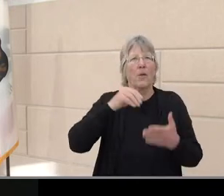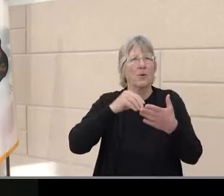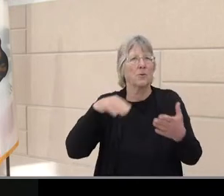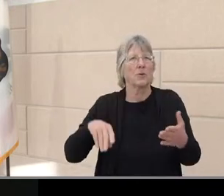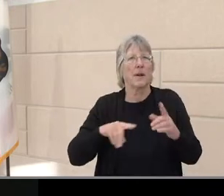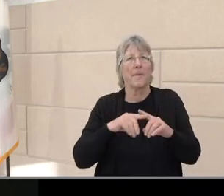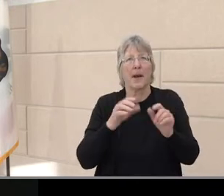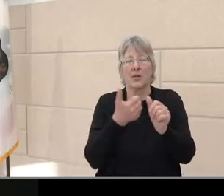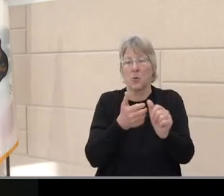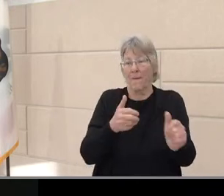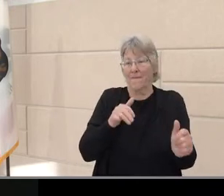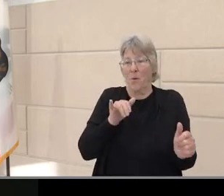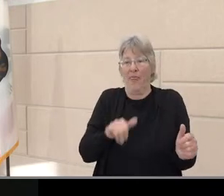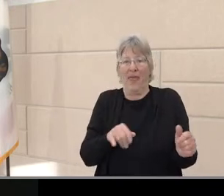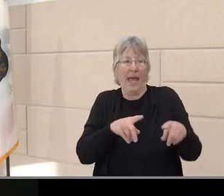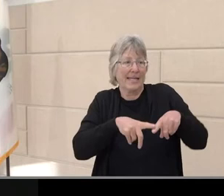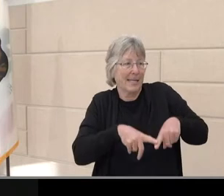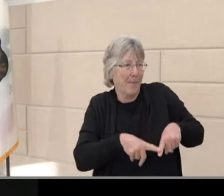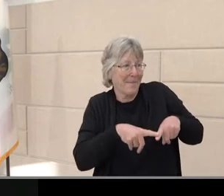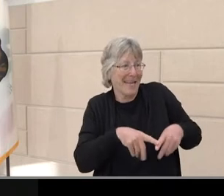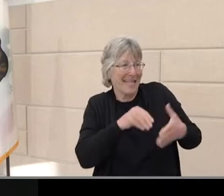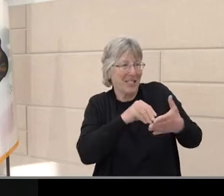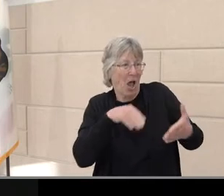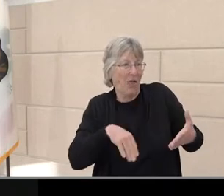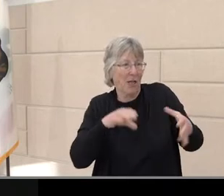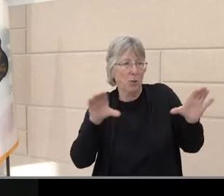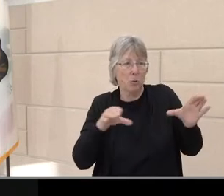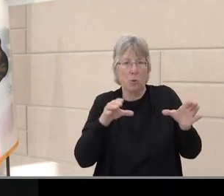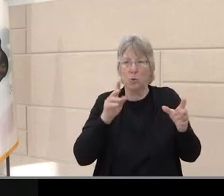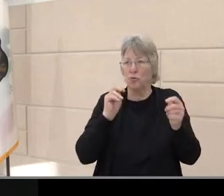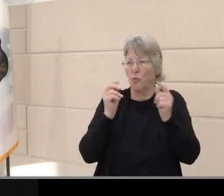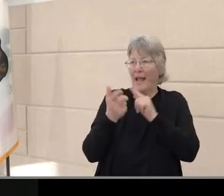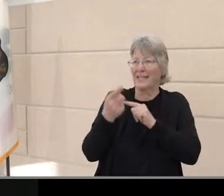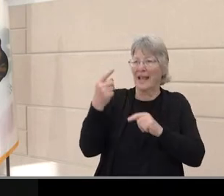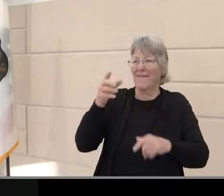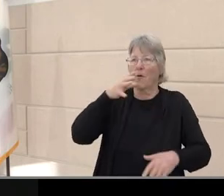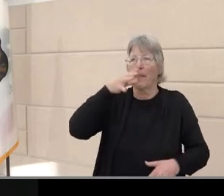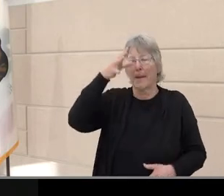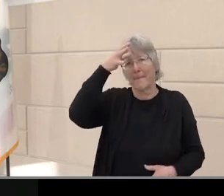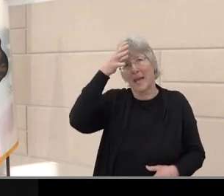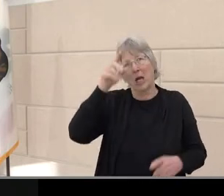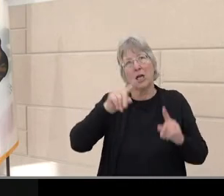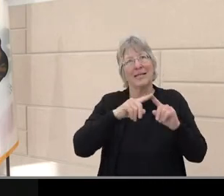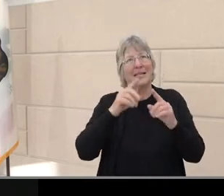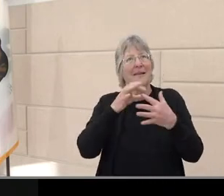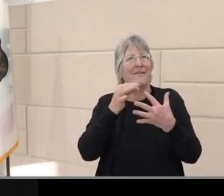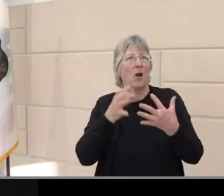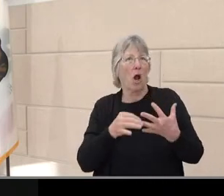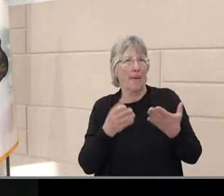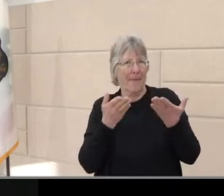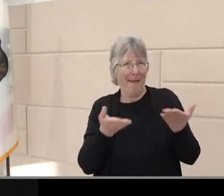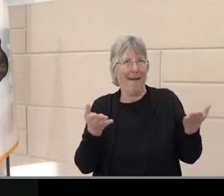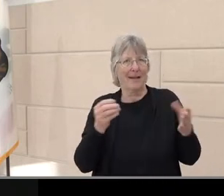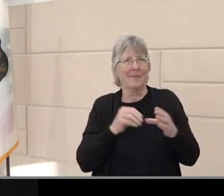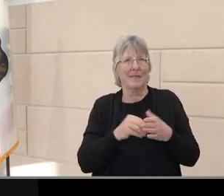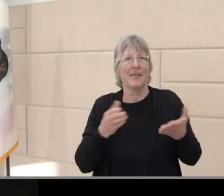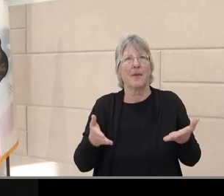ជូនពុកម្ដាយរបស់គេហើយជាពិសេសសិស្សដែលគ្នាមានអាយុកាន់តែធំ